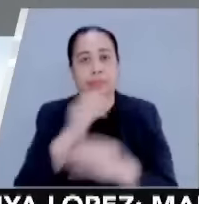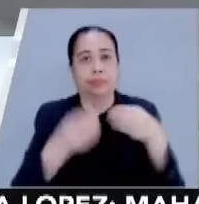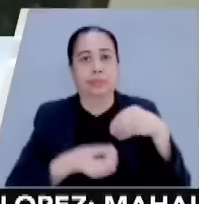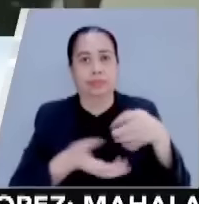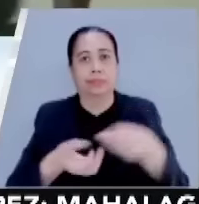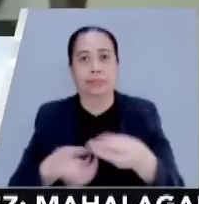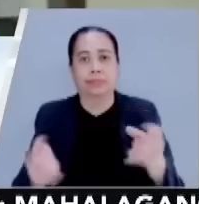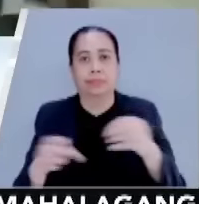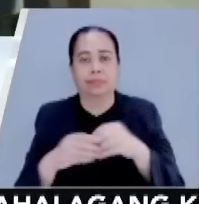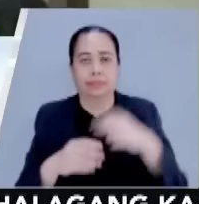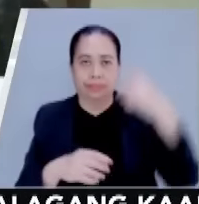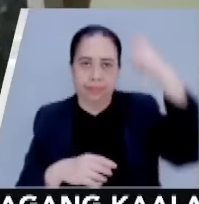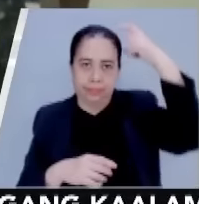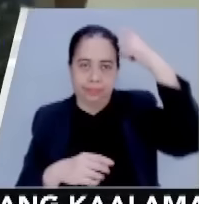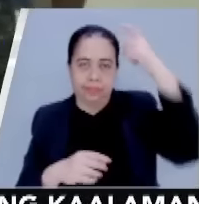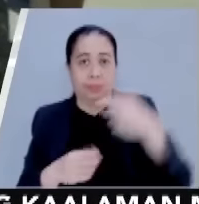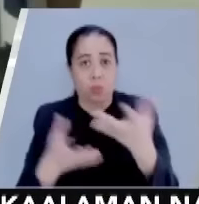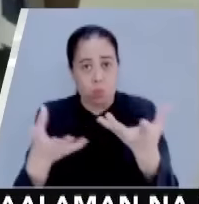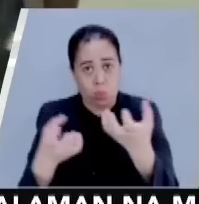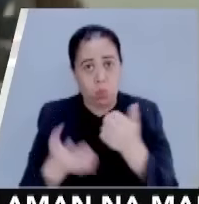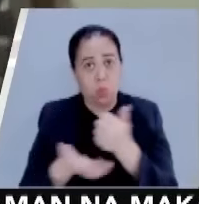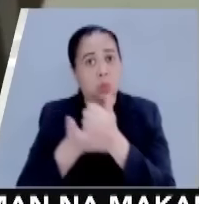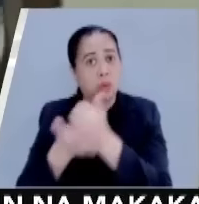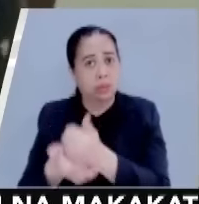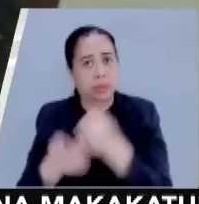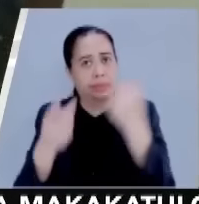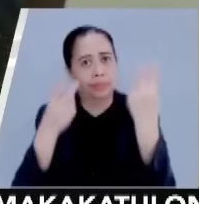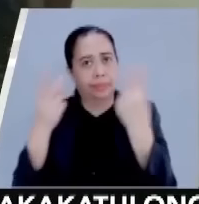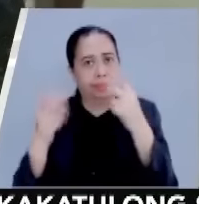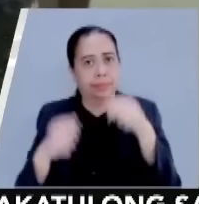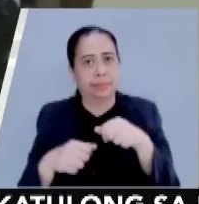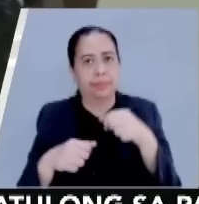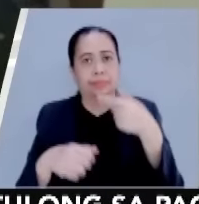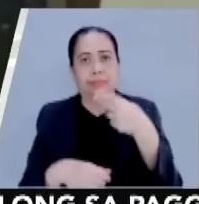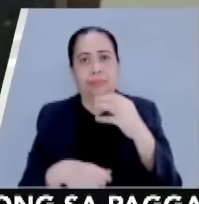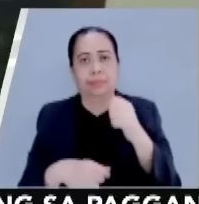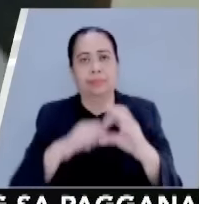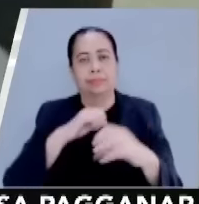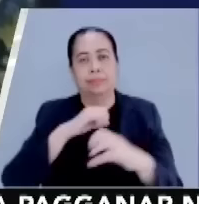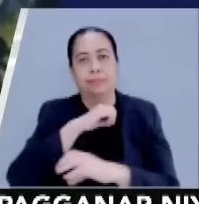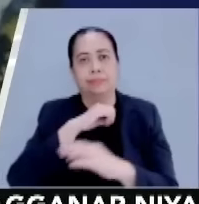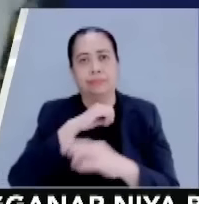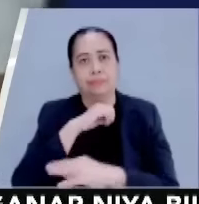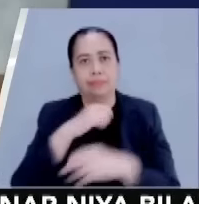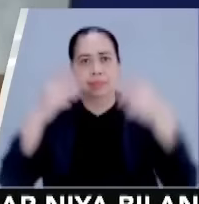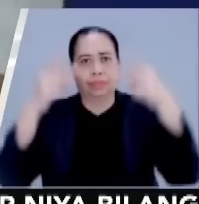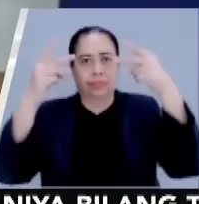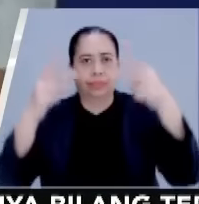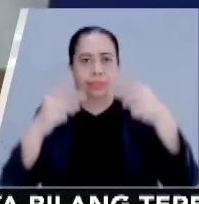Batanes. Sa mga nais tumulong, bisitahin lamang ang GMA Kapuso Foundation website na